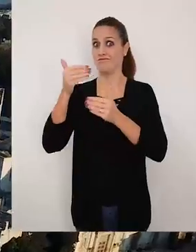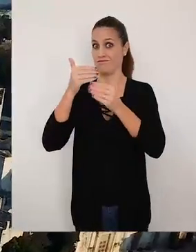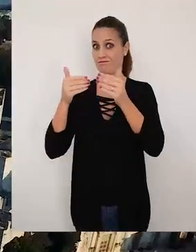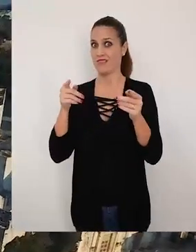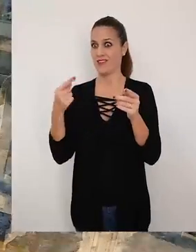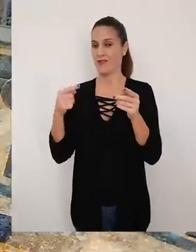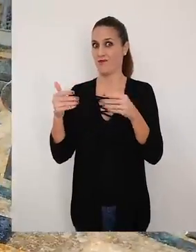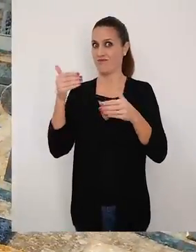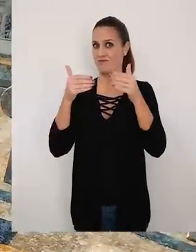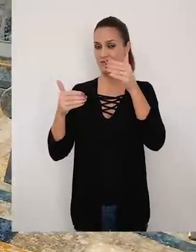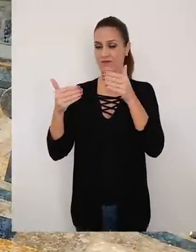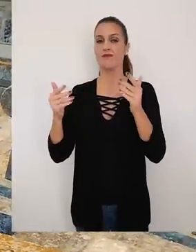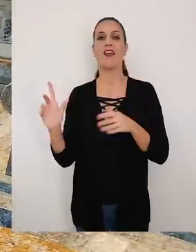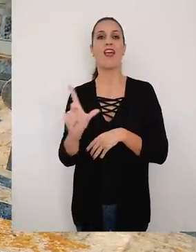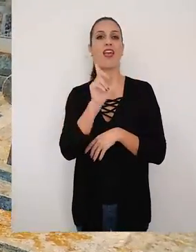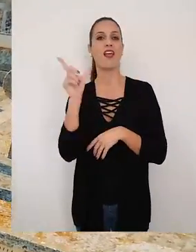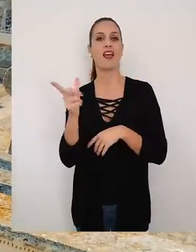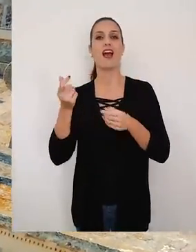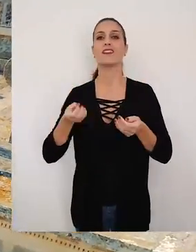sontuosi edifici e palazzi.